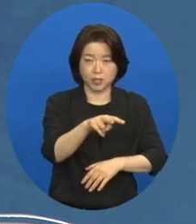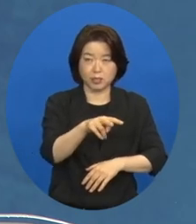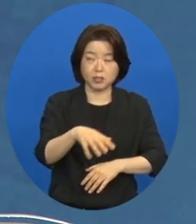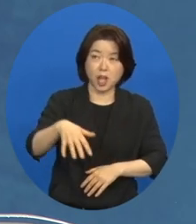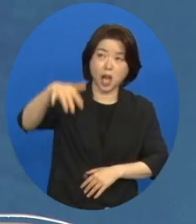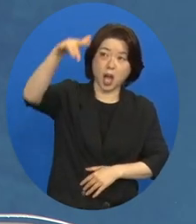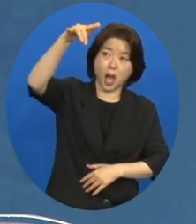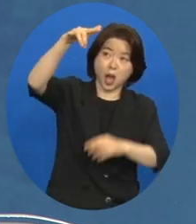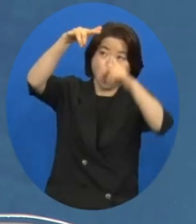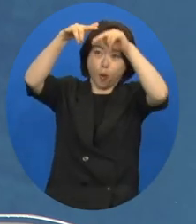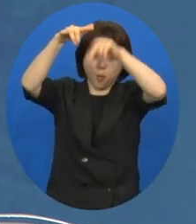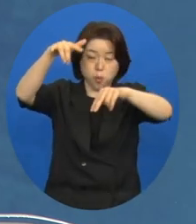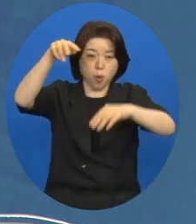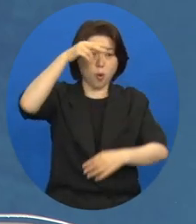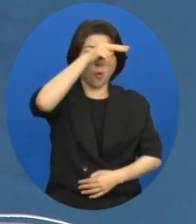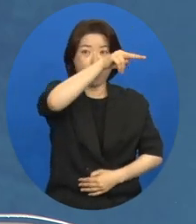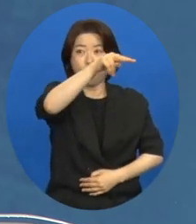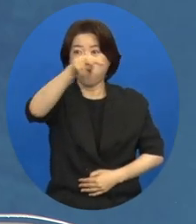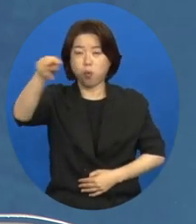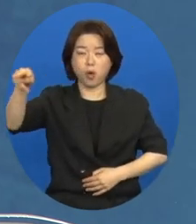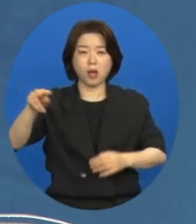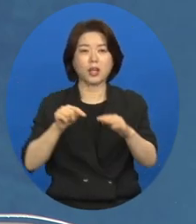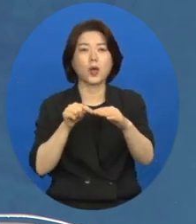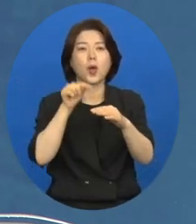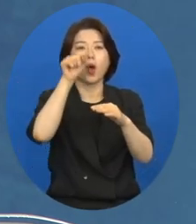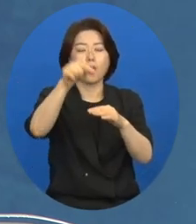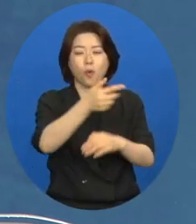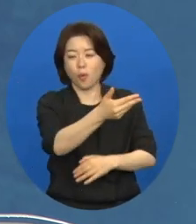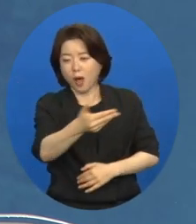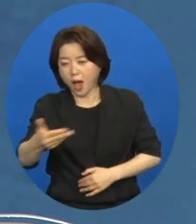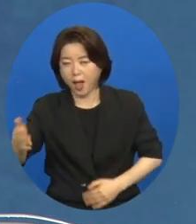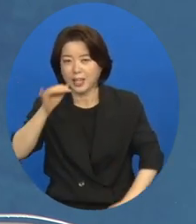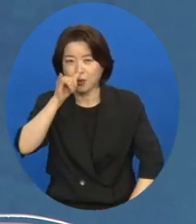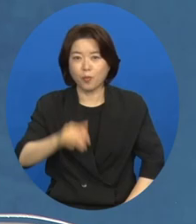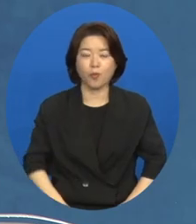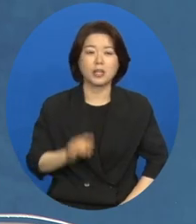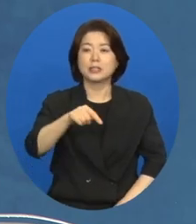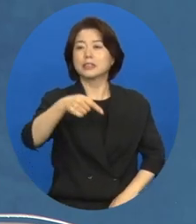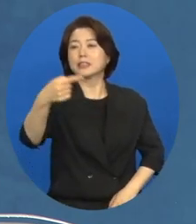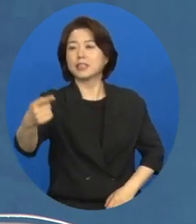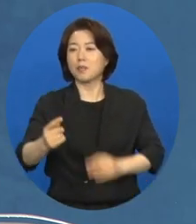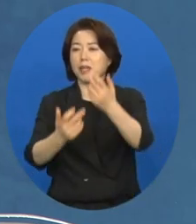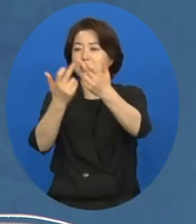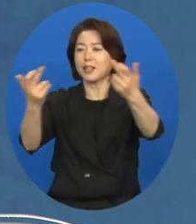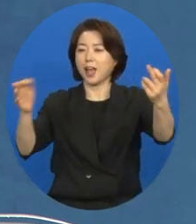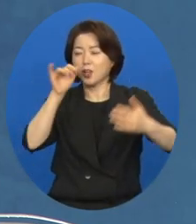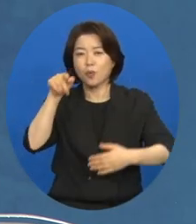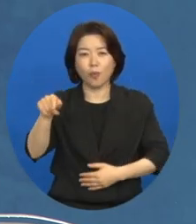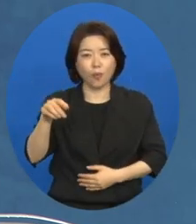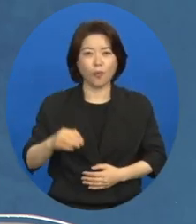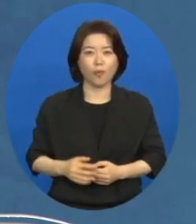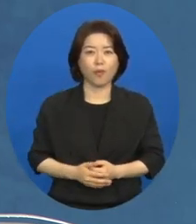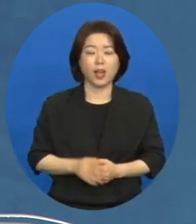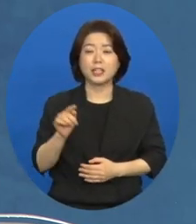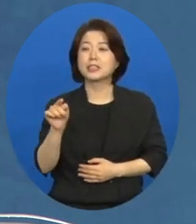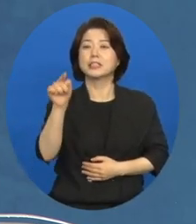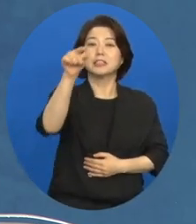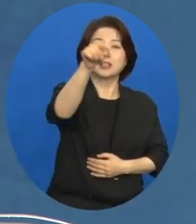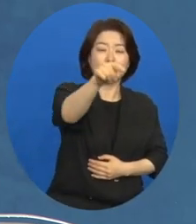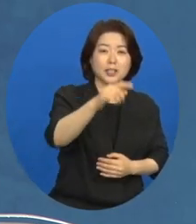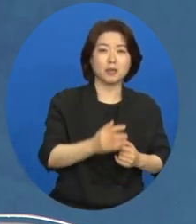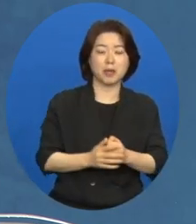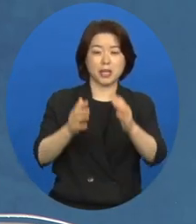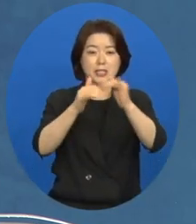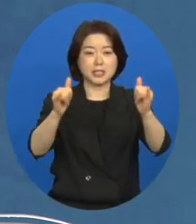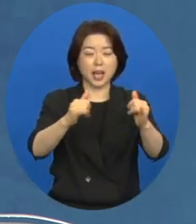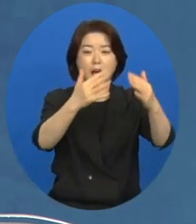보니까 그 들판 뒤에는 강이 흐르고 있고 그 강 옆에는 산이 있고 그 산 옆에는